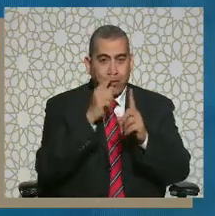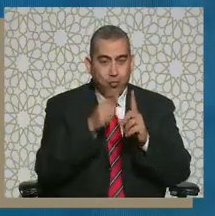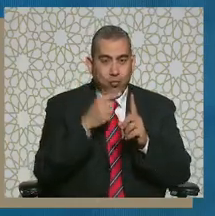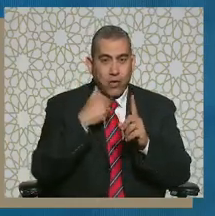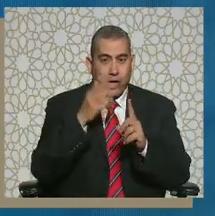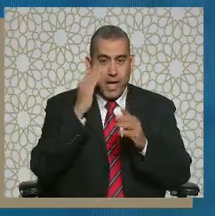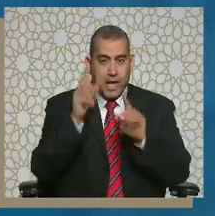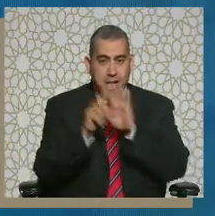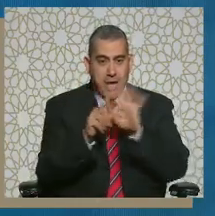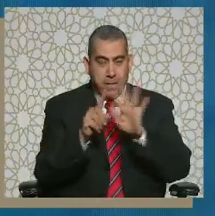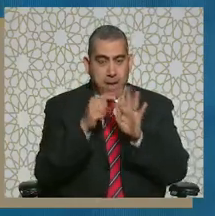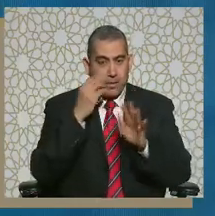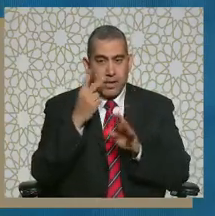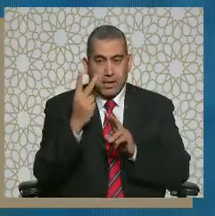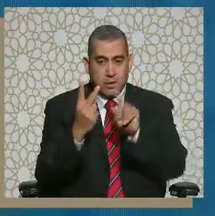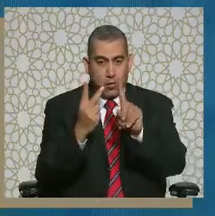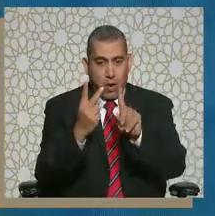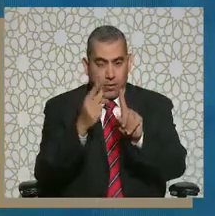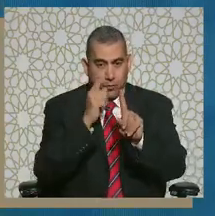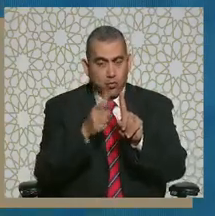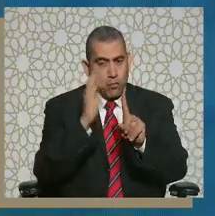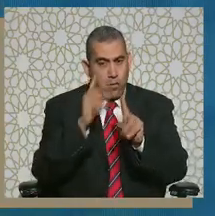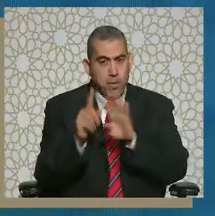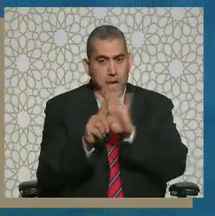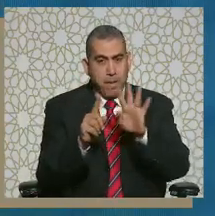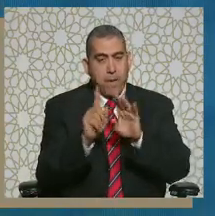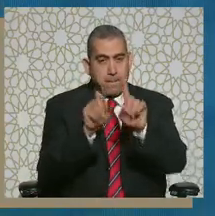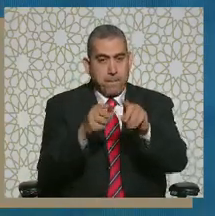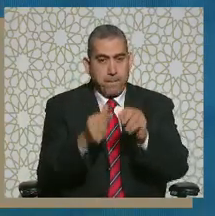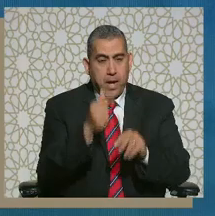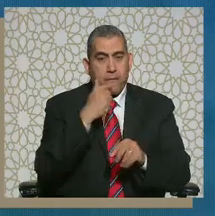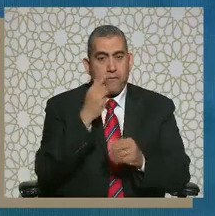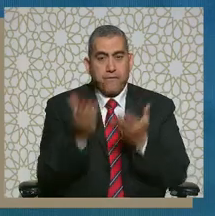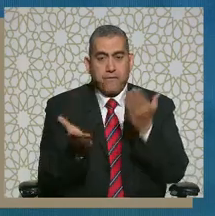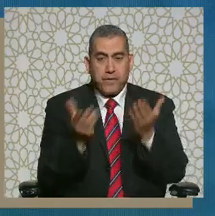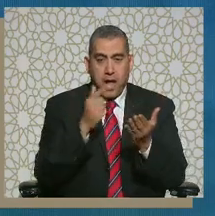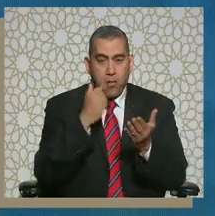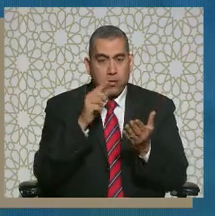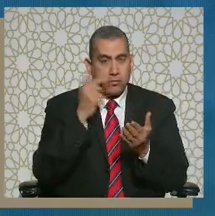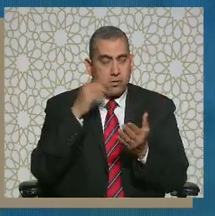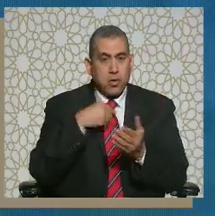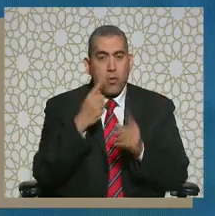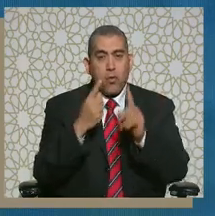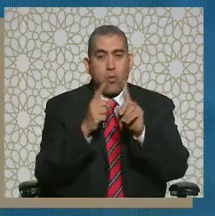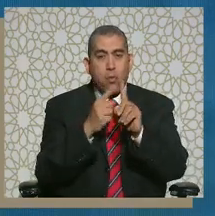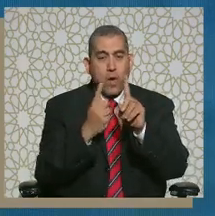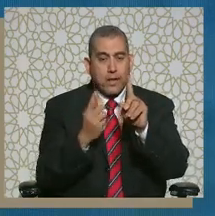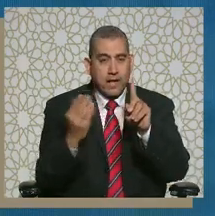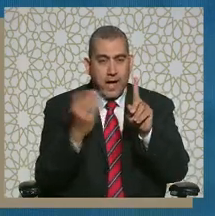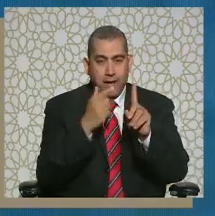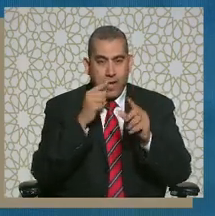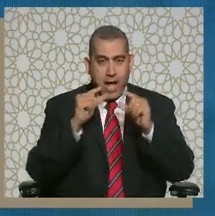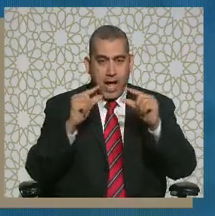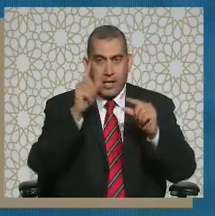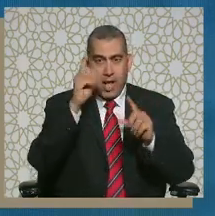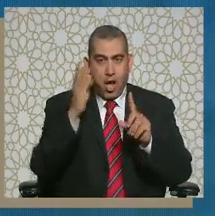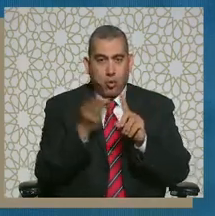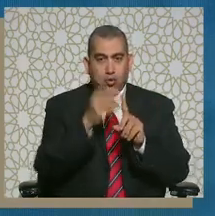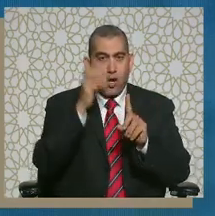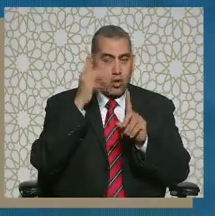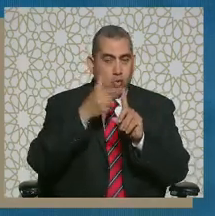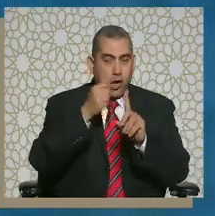انت ممكن تعمل حاجه احنا عندنا حاجتين بتتعلق بمساله الوتر عندنا حديثين لرسول الله صلى الله عليه